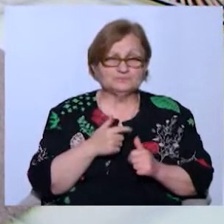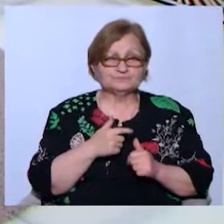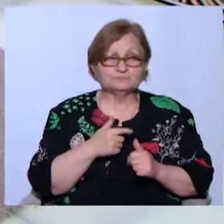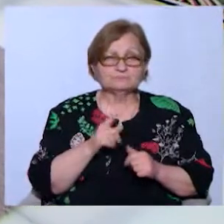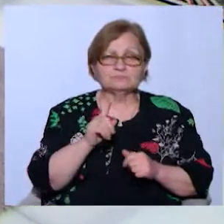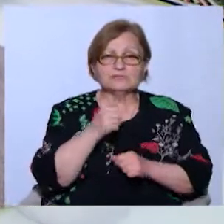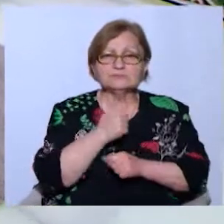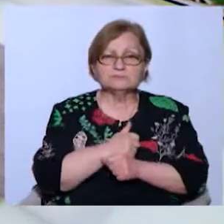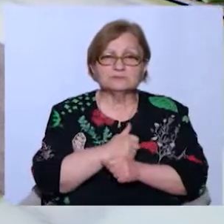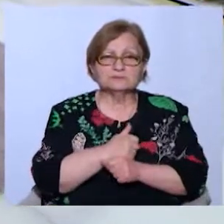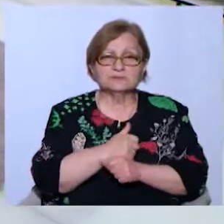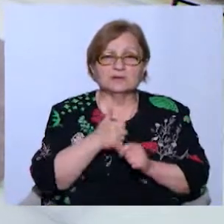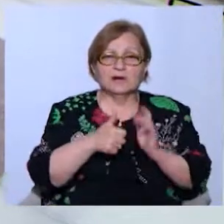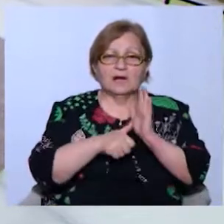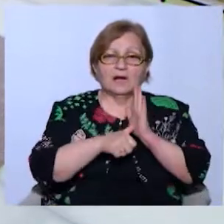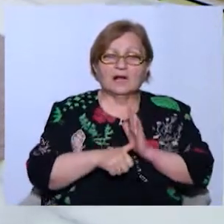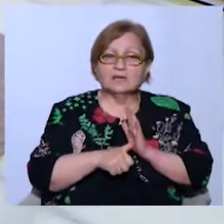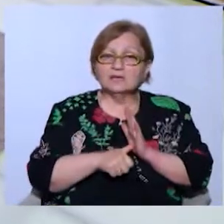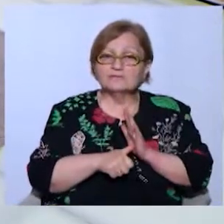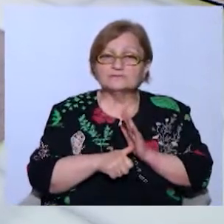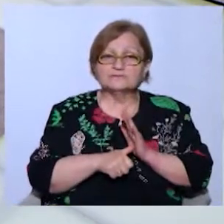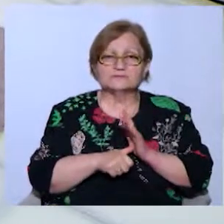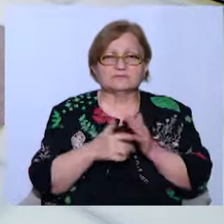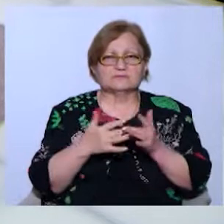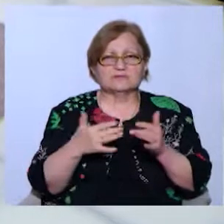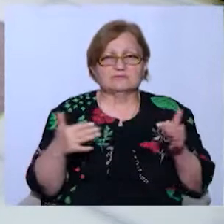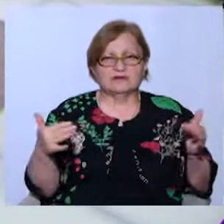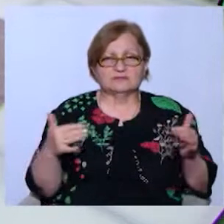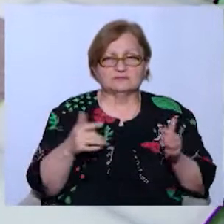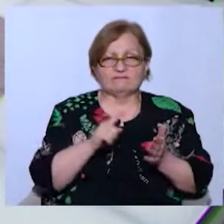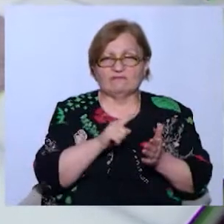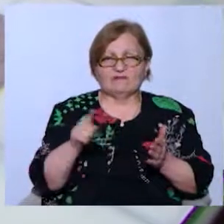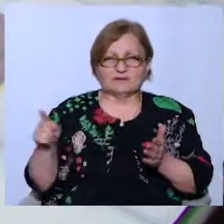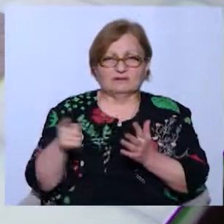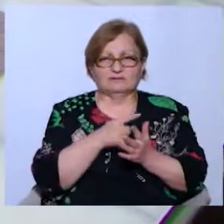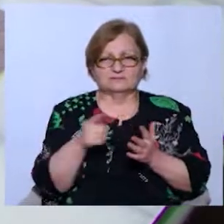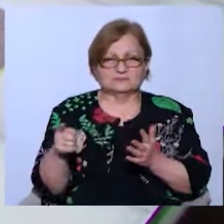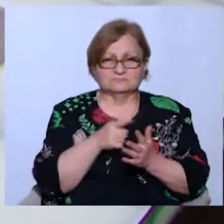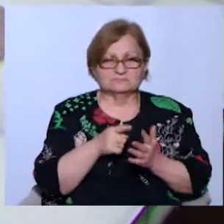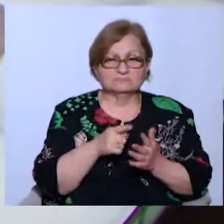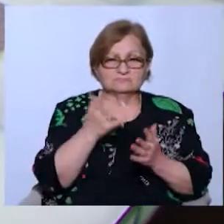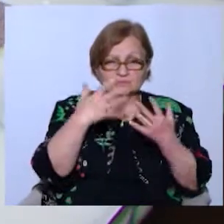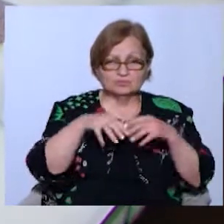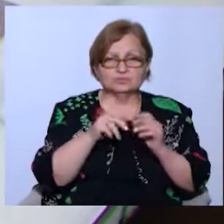რაც თავარია, ხო? 6 ვარიანტი გვაქვს პირველ კამათელზე, 6 მეორეზე, შესაბამისად გამოდის 36.